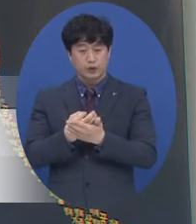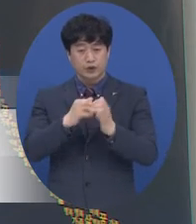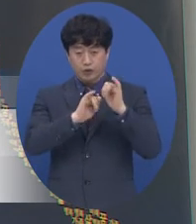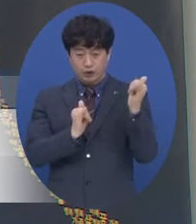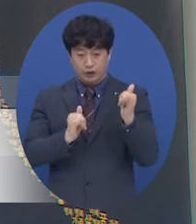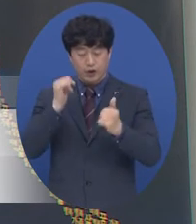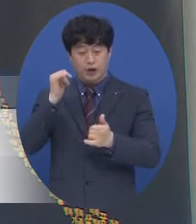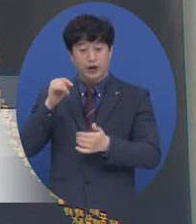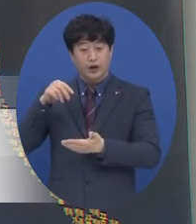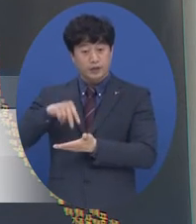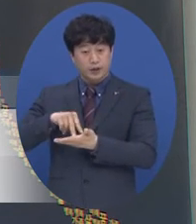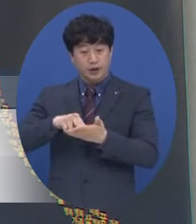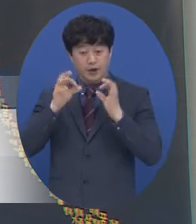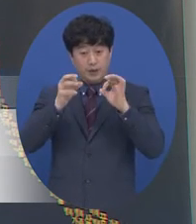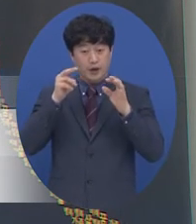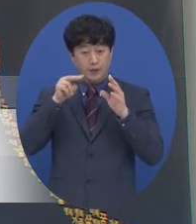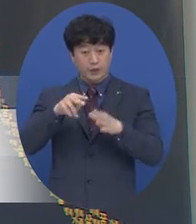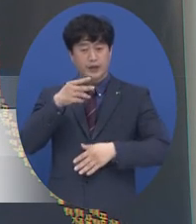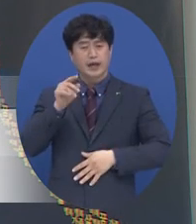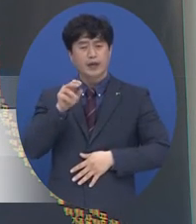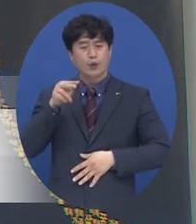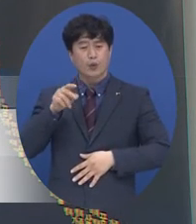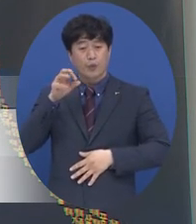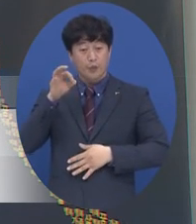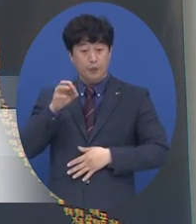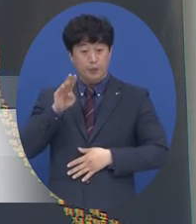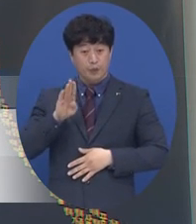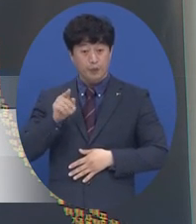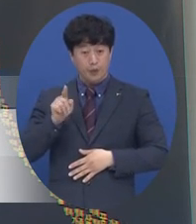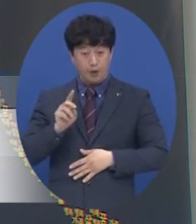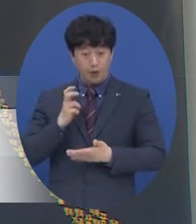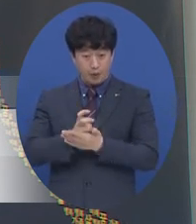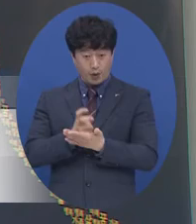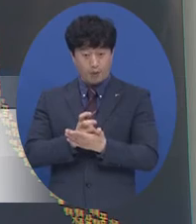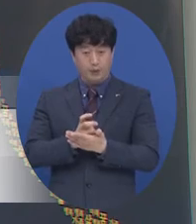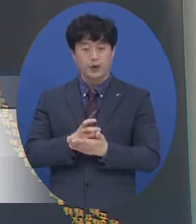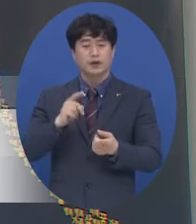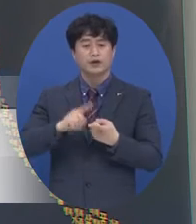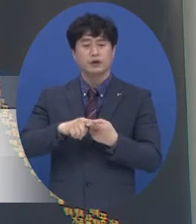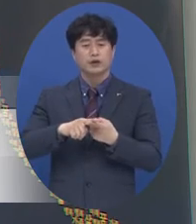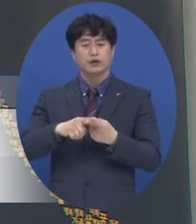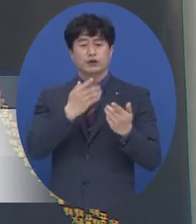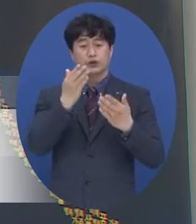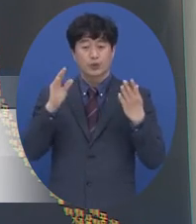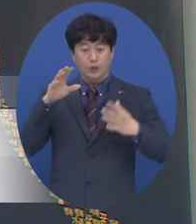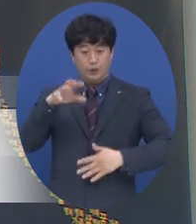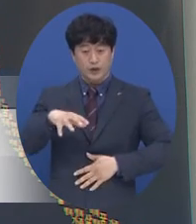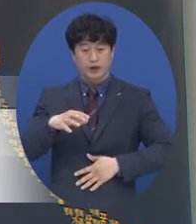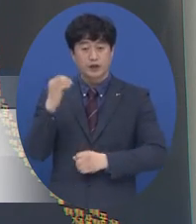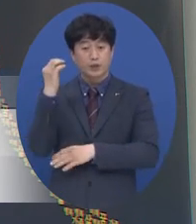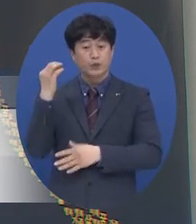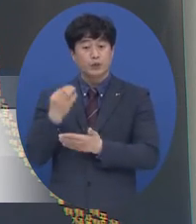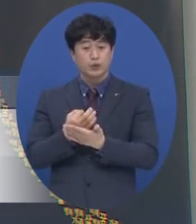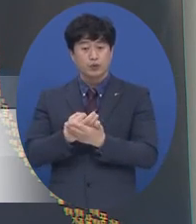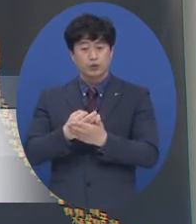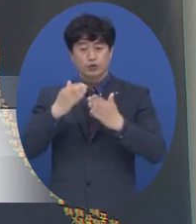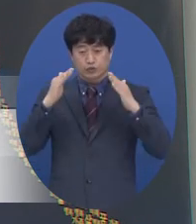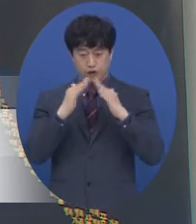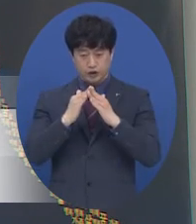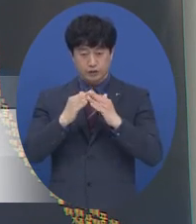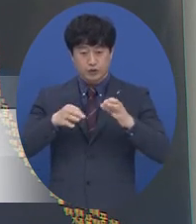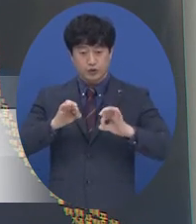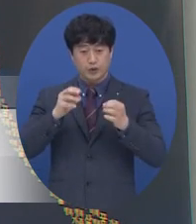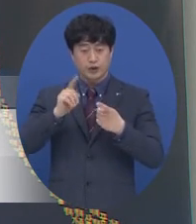관점에서 바라본 대동법의 현대적 의미를 고찰하고 전시관에는 기본소득, 기본주택, 기본금융과